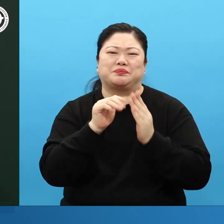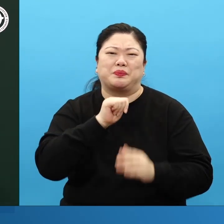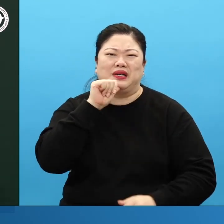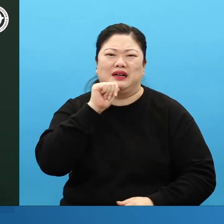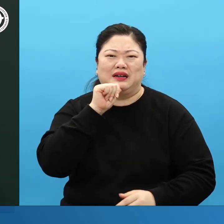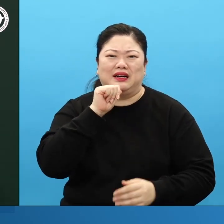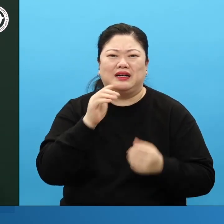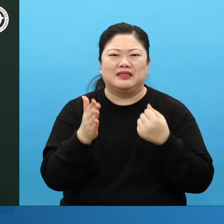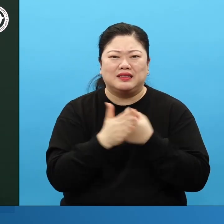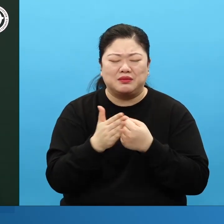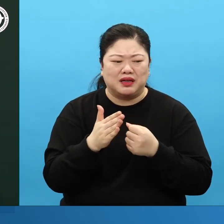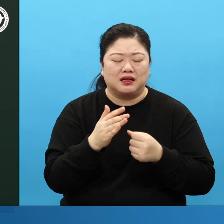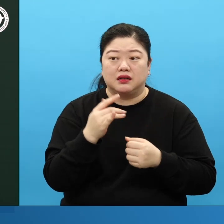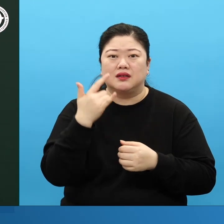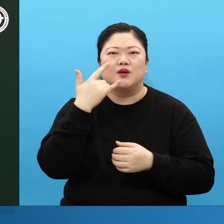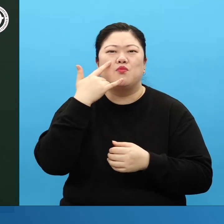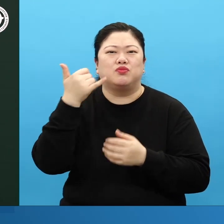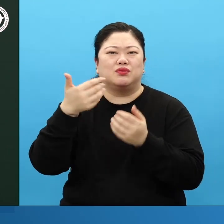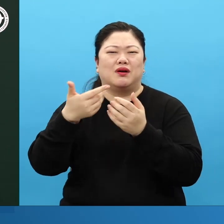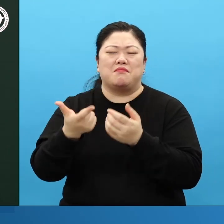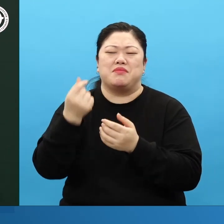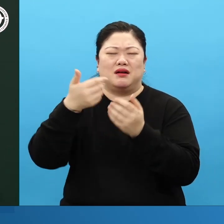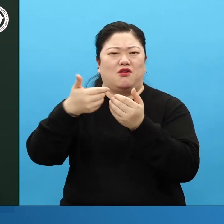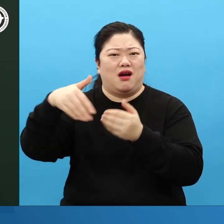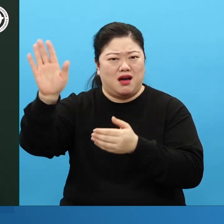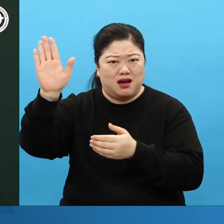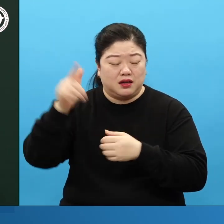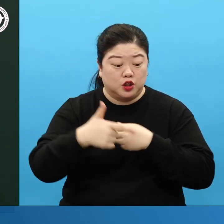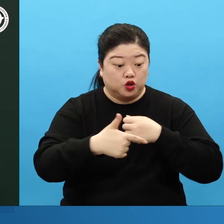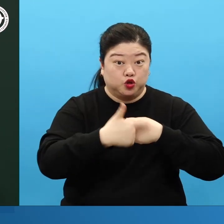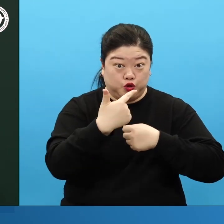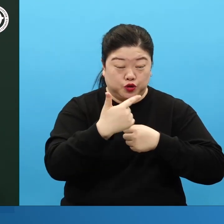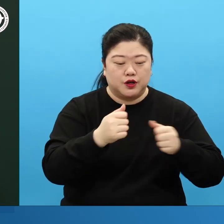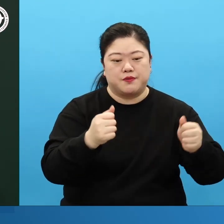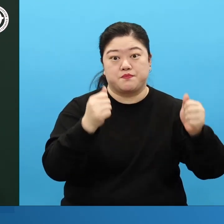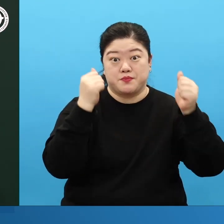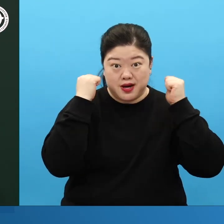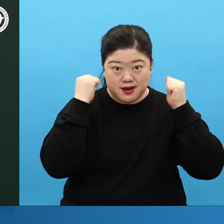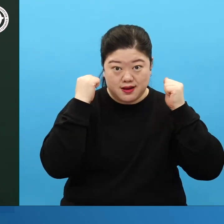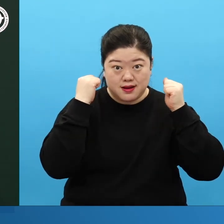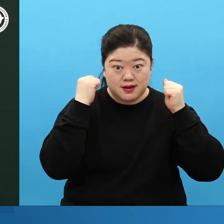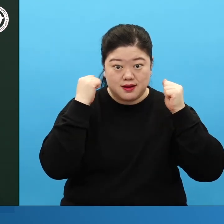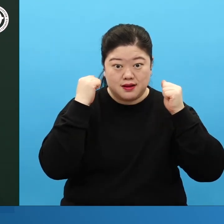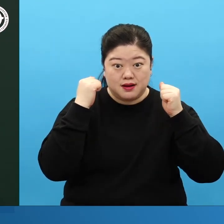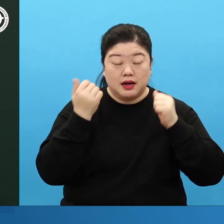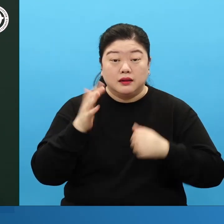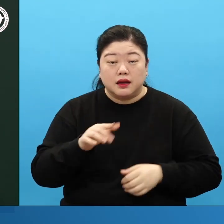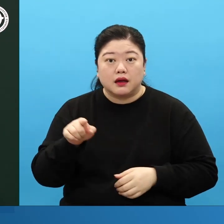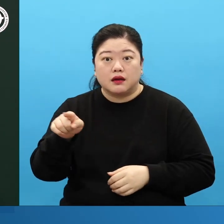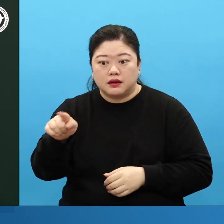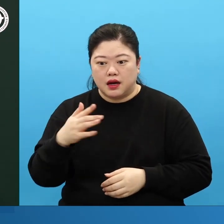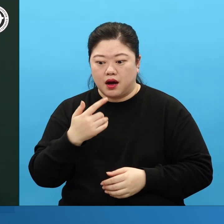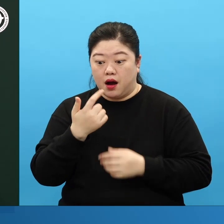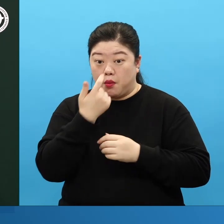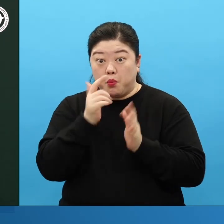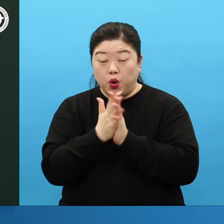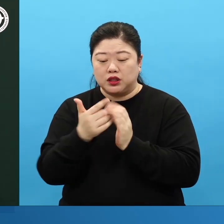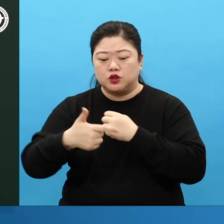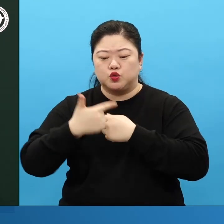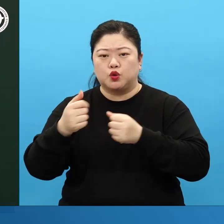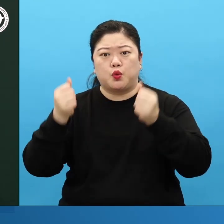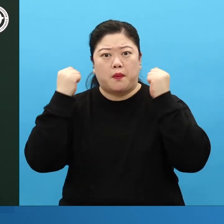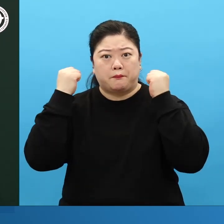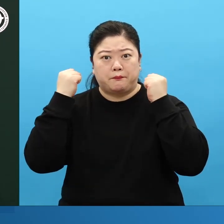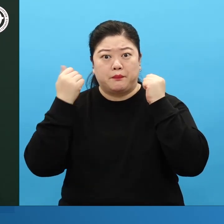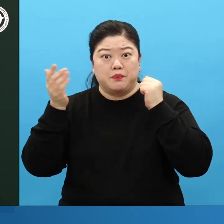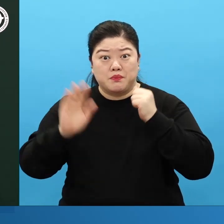pobre. 부모님이 없었는데 그렇게 했어요. No tenía padres y no tenía más remedio. 자기 que hacerlo así. 동생들은 전부 자기가 공부 다 시켰어요. Él ayudó a sus hermanos a